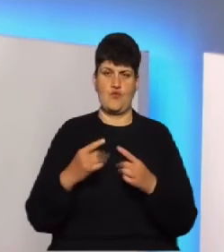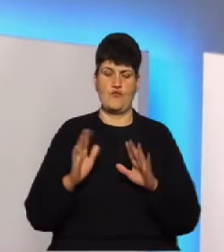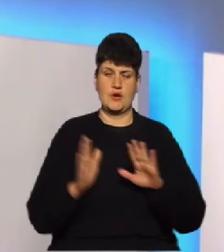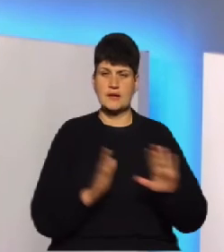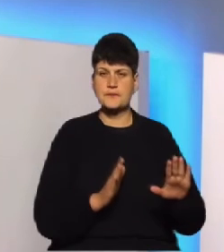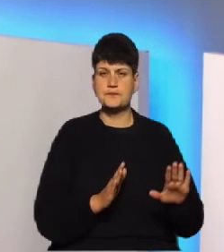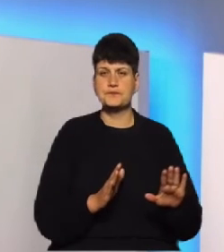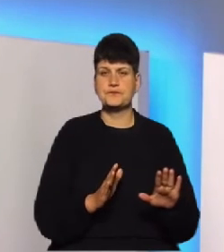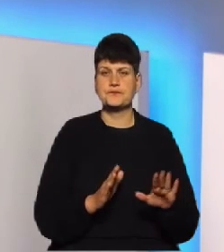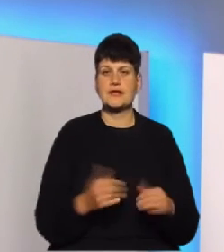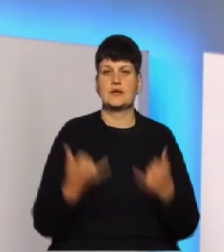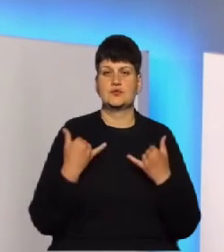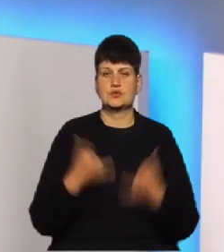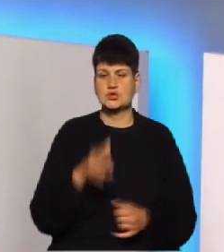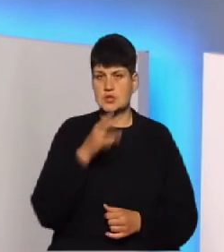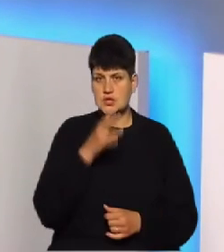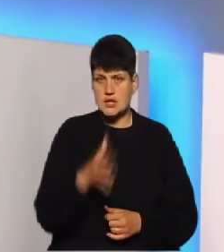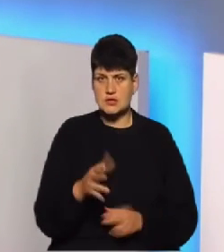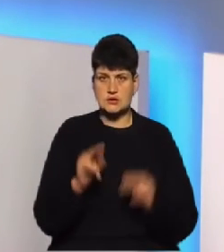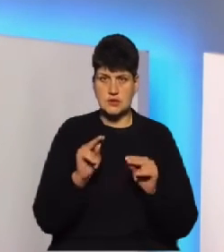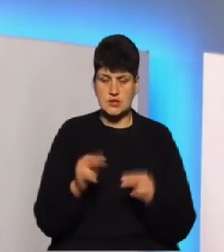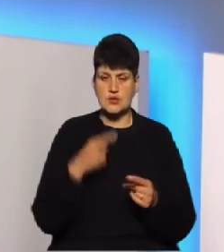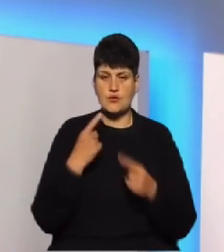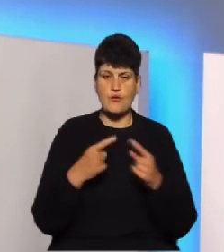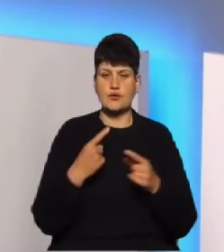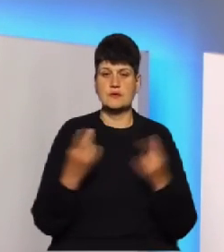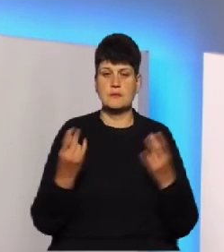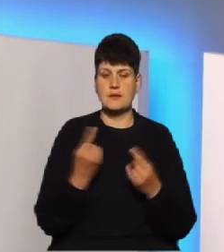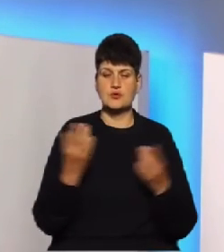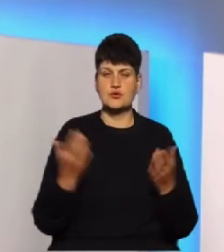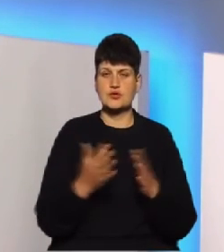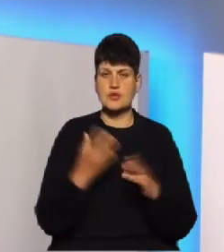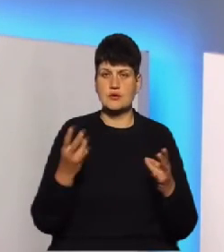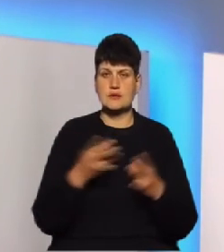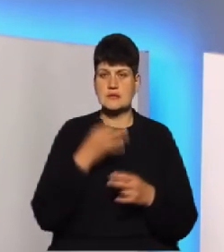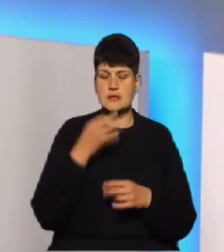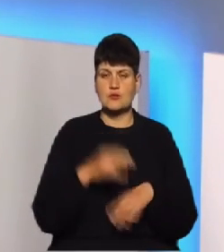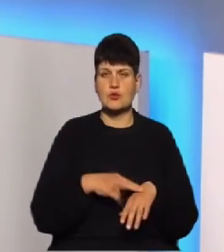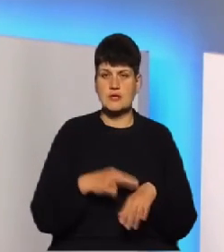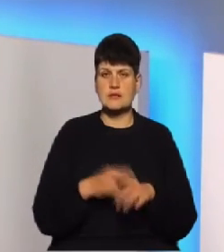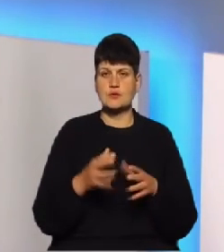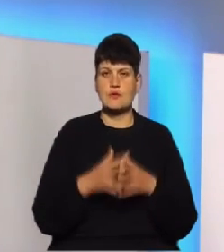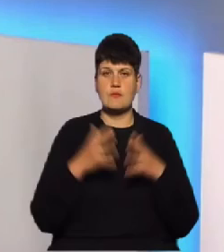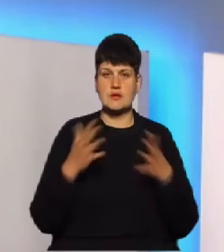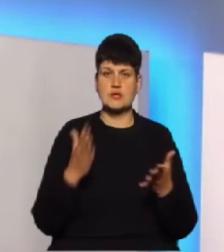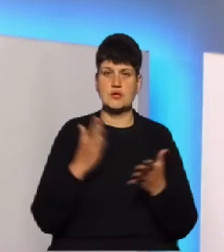На даний час, чесно кажучи, звісно, в першу чергу треба повідомити поліцію і по максимуму, якщо є можливість,